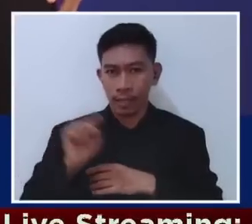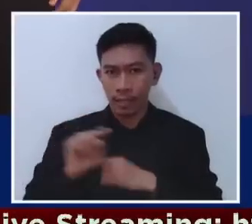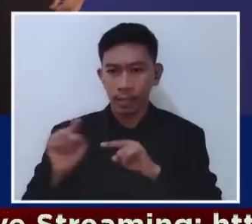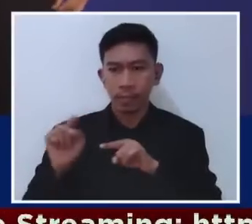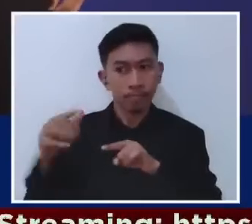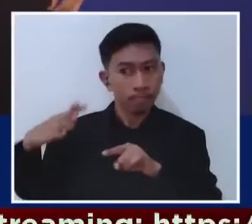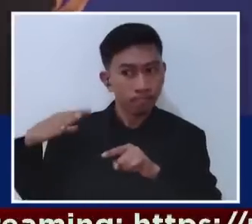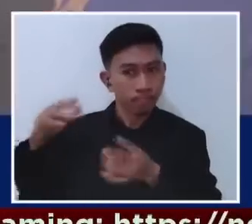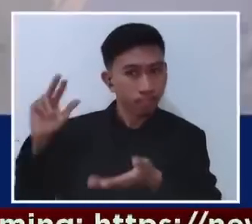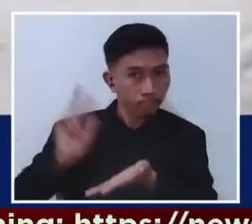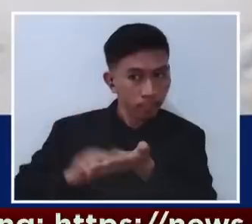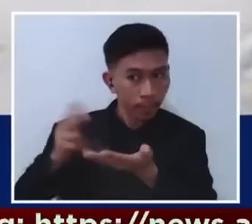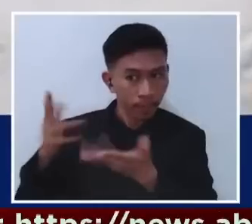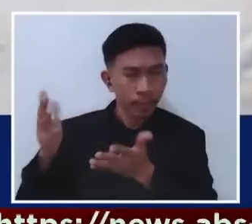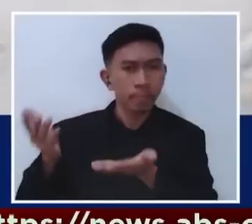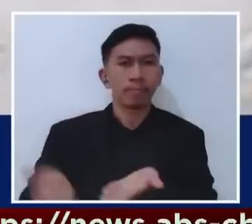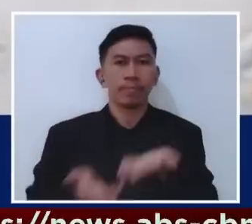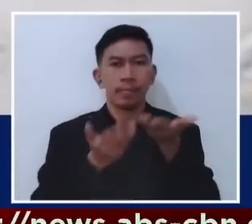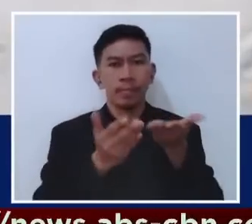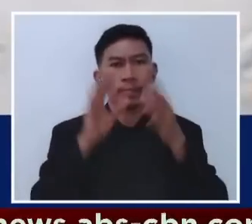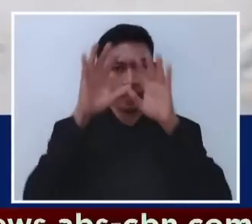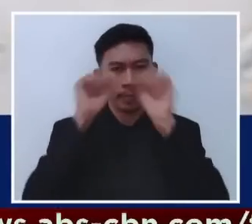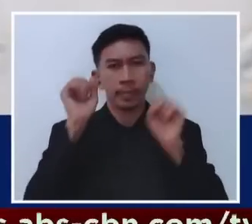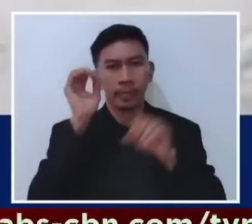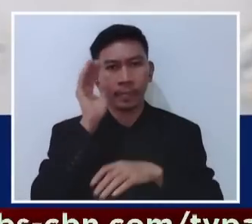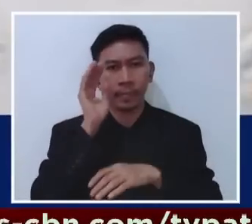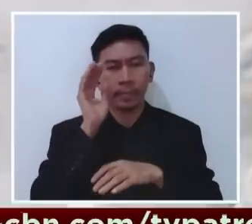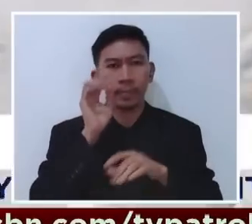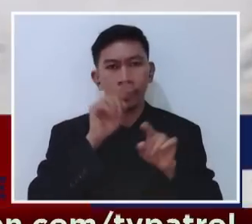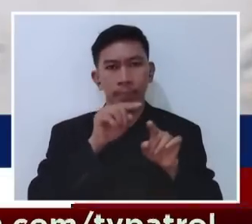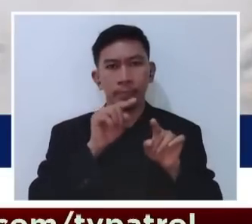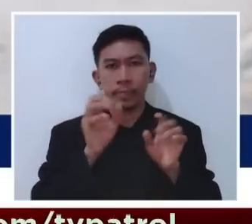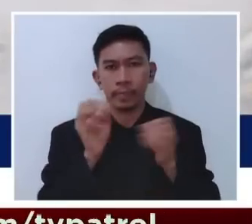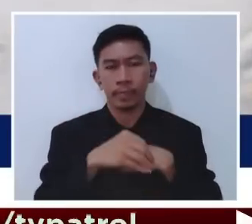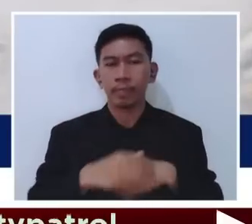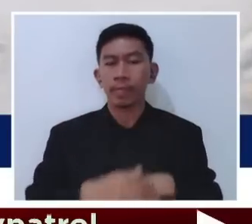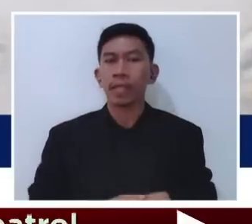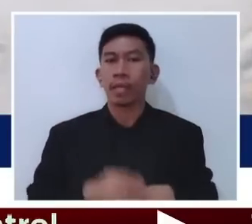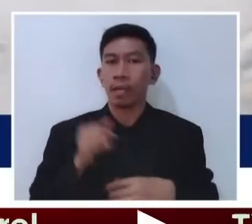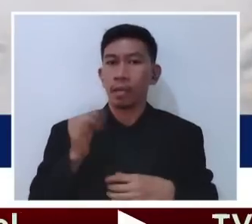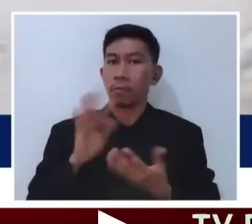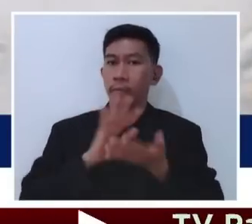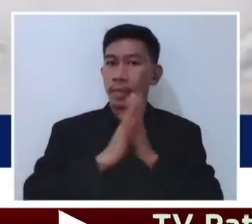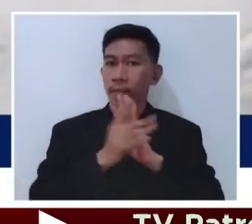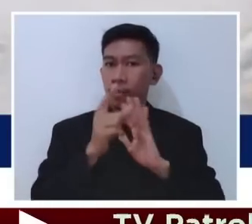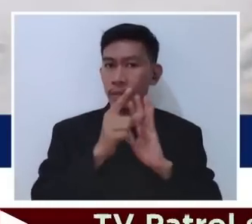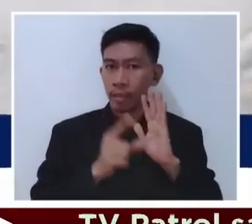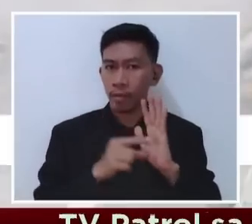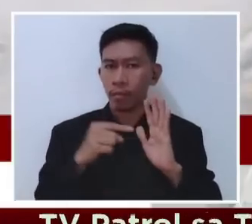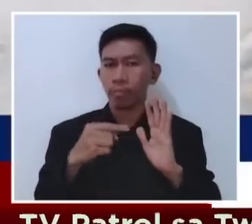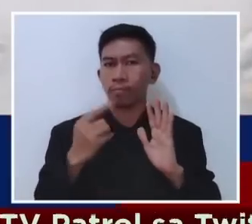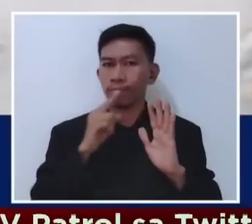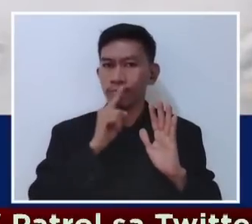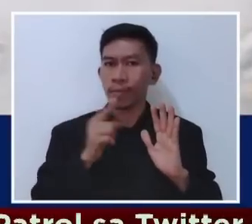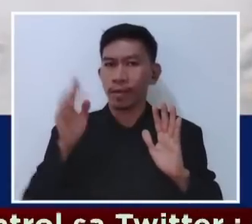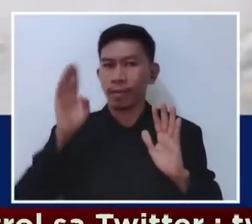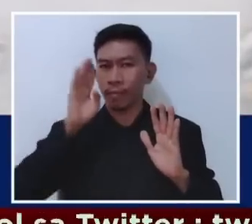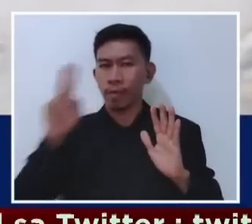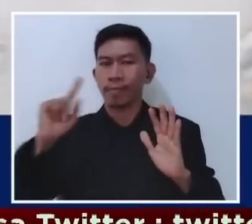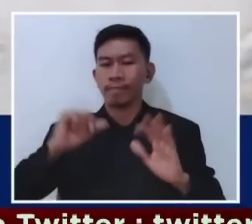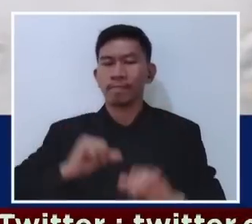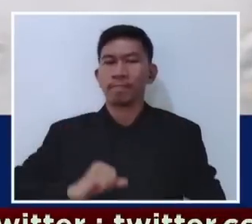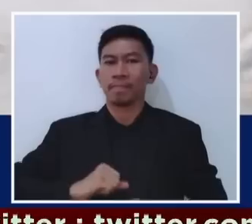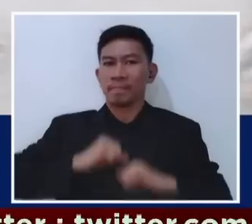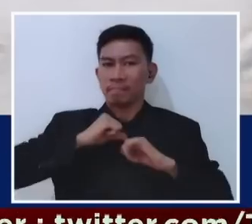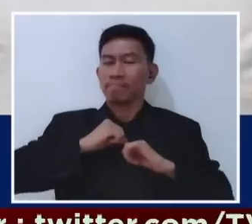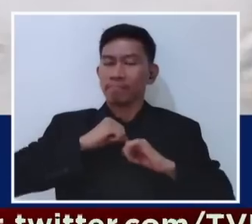sa Malacanang. Oras na maging isang ganap ng batas, inaasahan na isa sa ipagmamalaki ng Pangulo sa kanyang ikalawang State